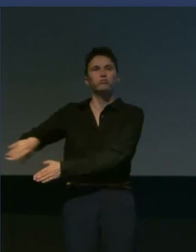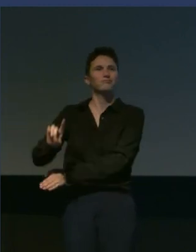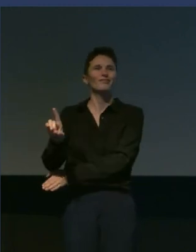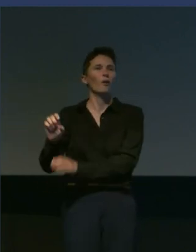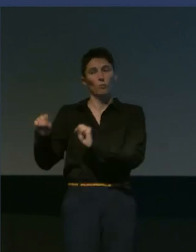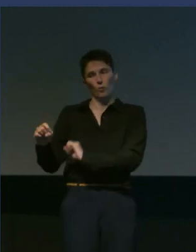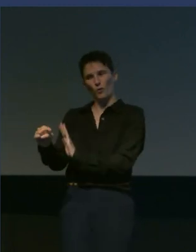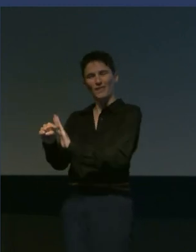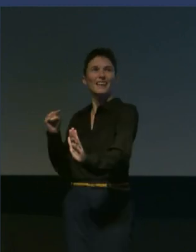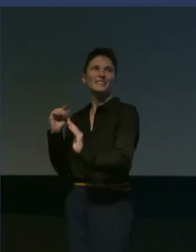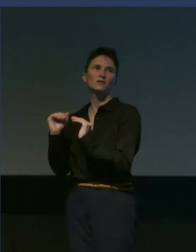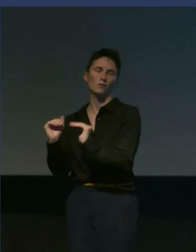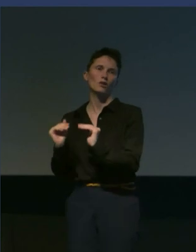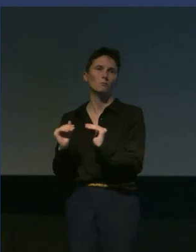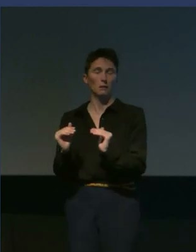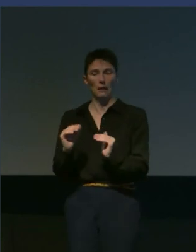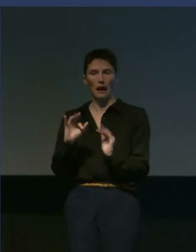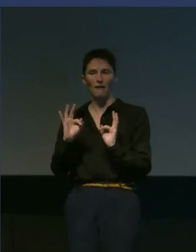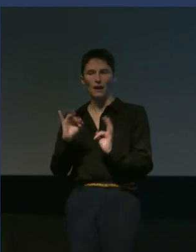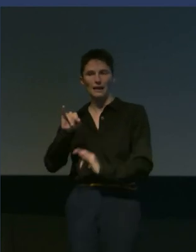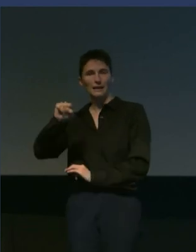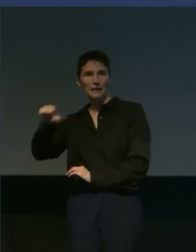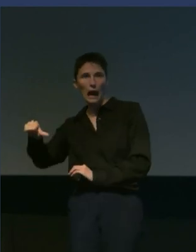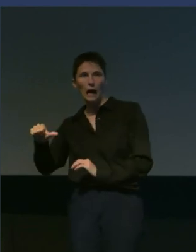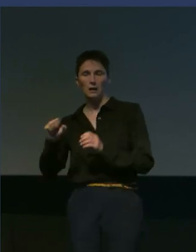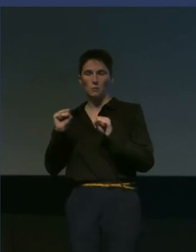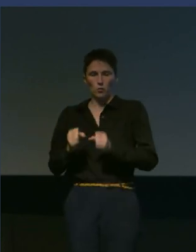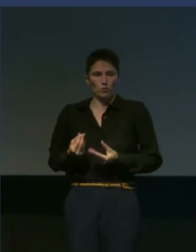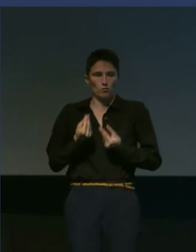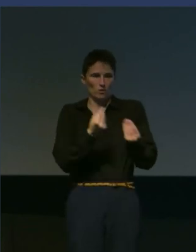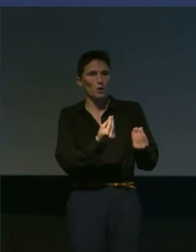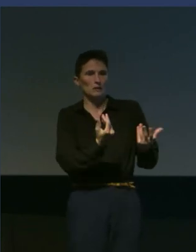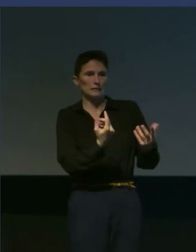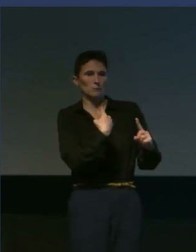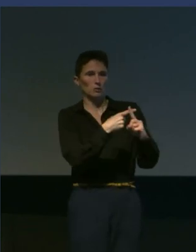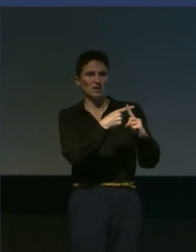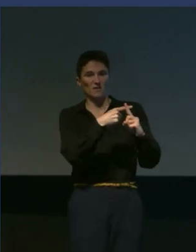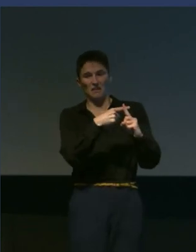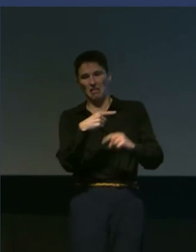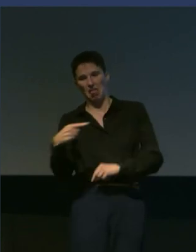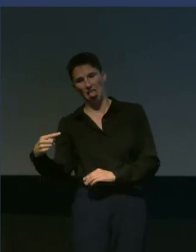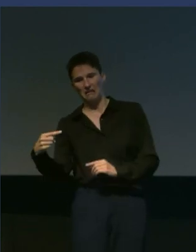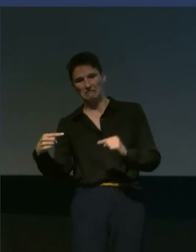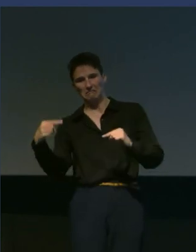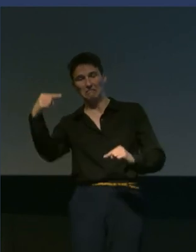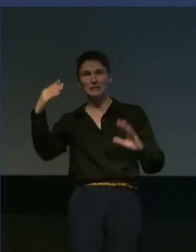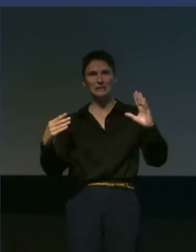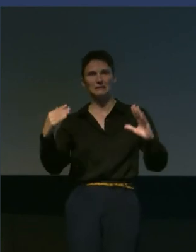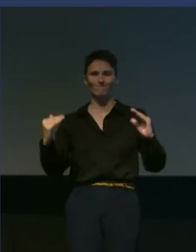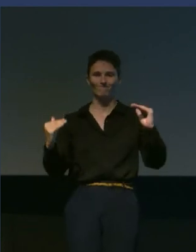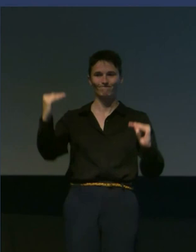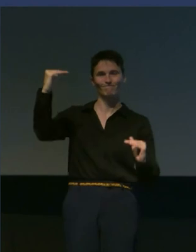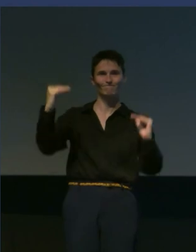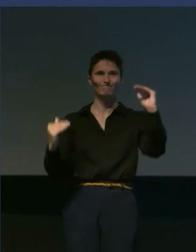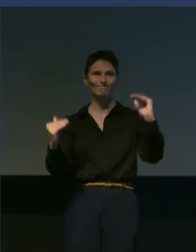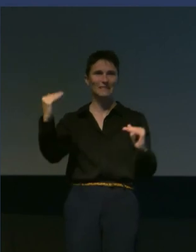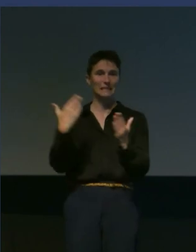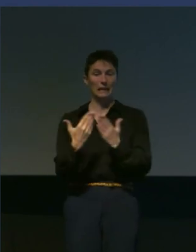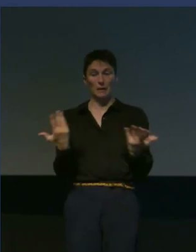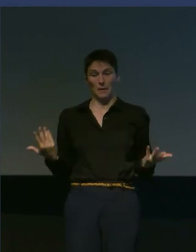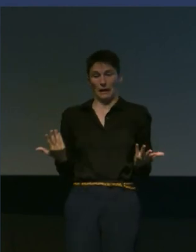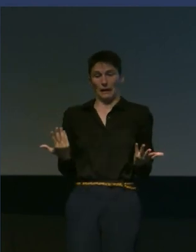liés aux intelligences artificielles qui peuvent aller contre justement ces effets bénéfiques. Mais après, c'est, j'ai envie de dire, malheureusement, libre à chacun de